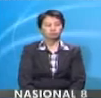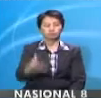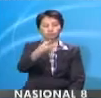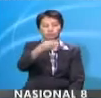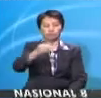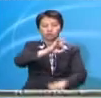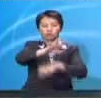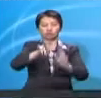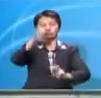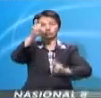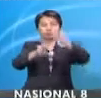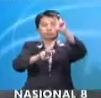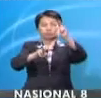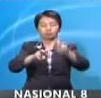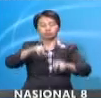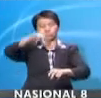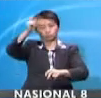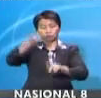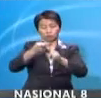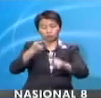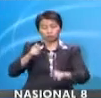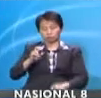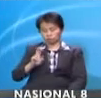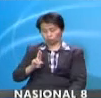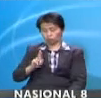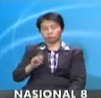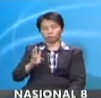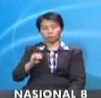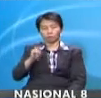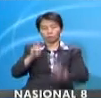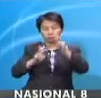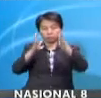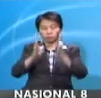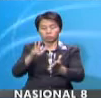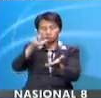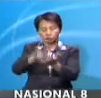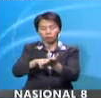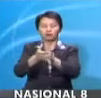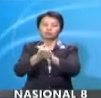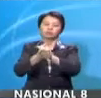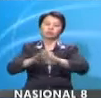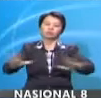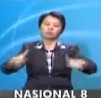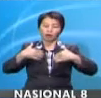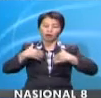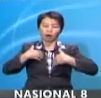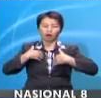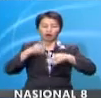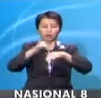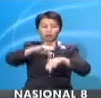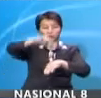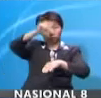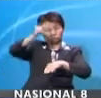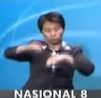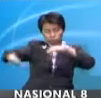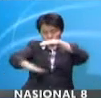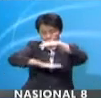Manakala semua pendaki Everest dari Universiti Teknologi Malaysia UTM disahkan selamat dan masih berada di Everest Base